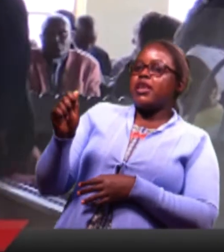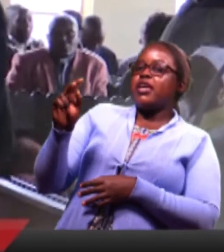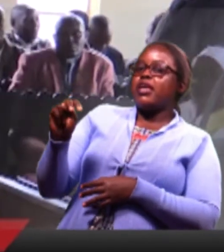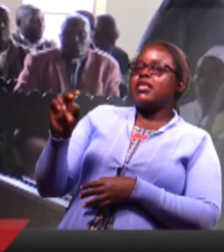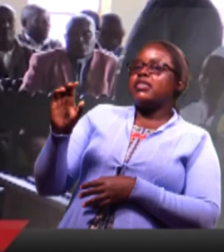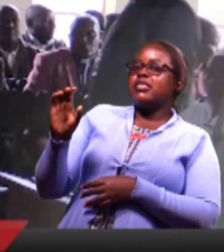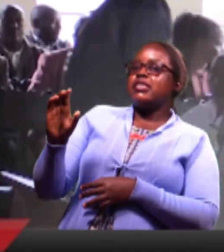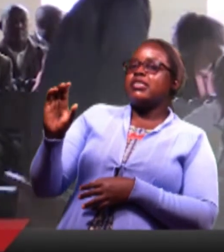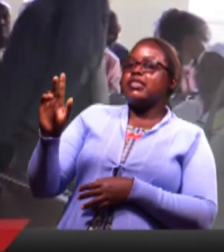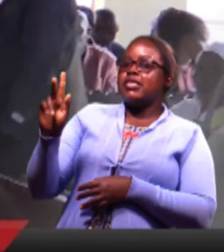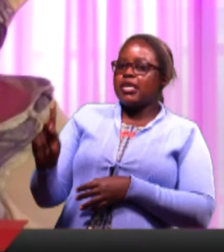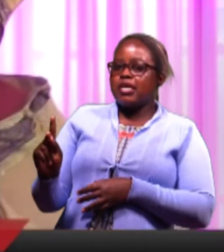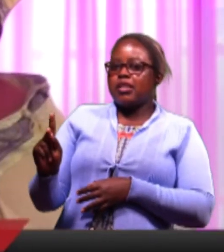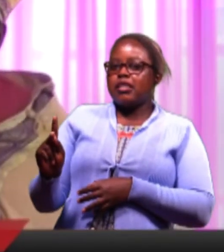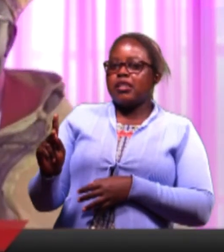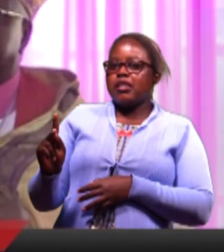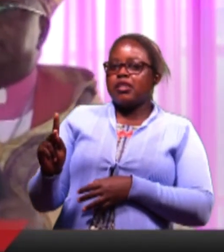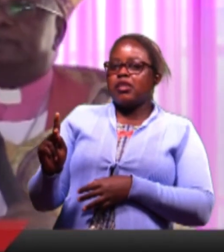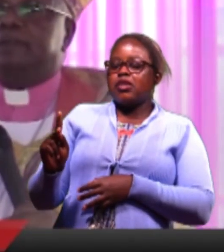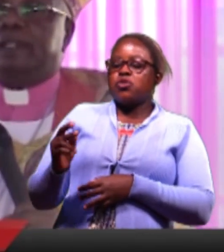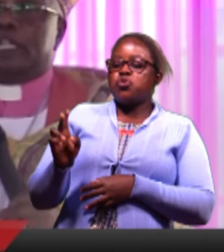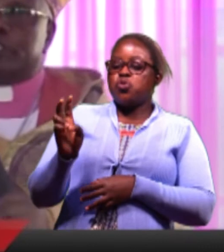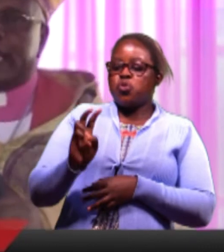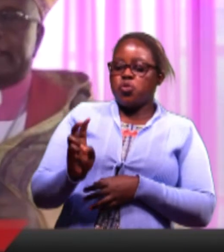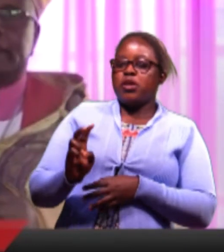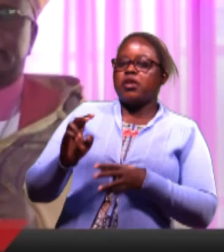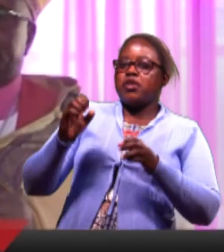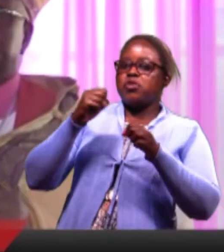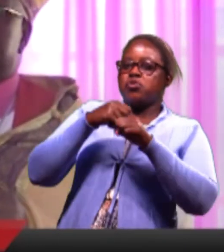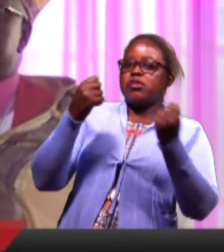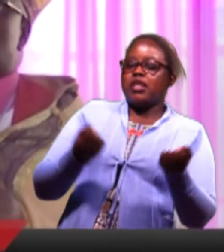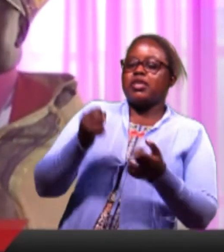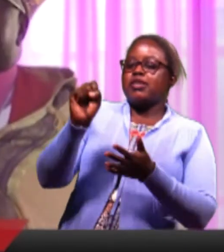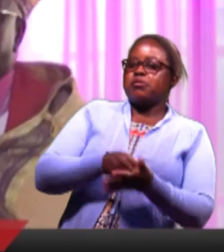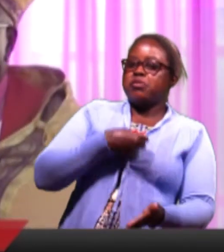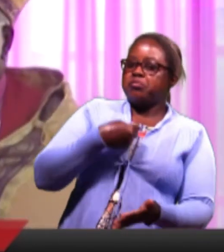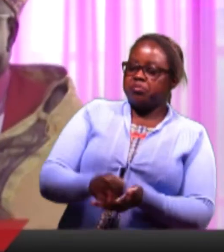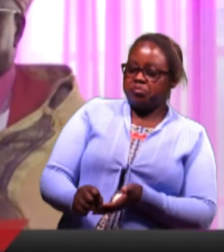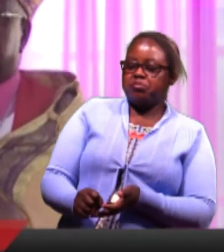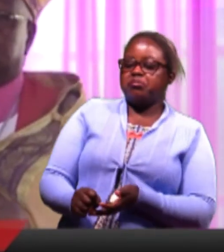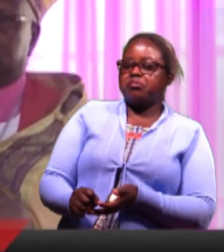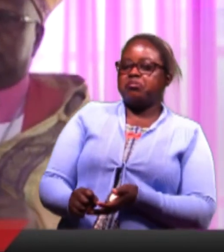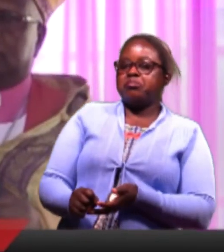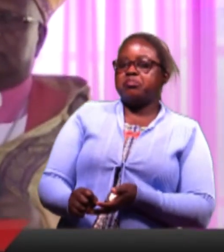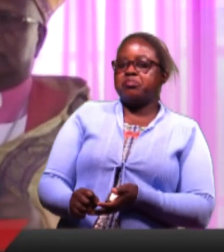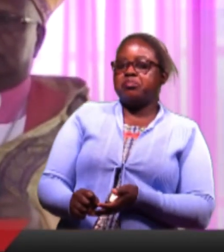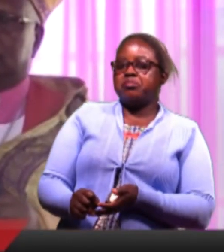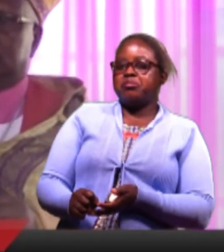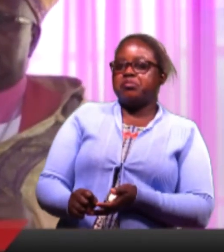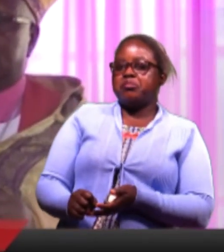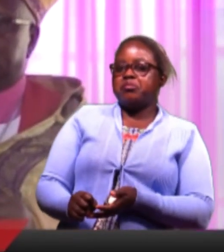na maovu katika jamii. Tabia ya society imesoroteka.